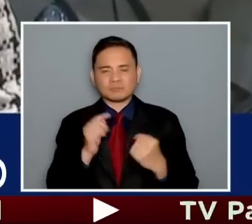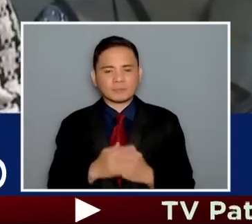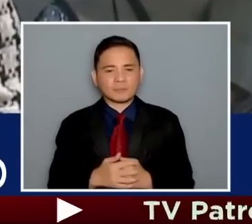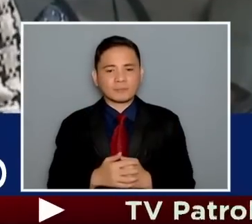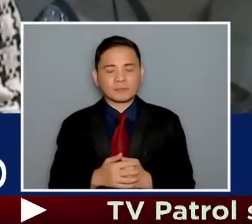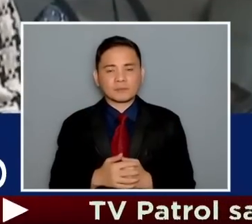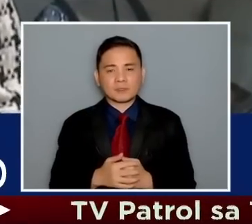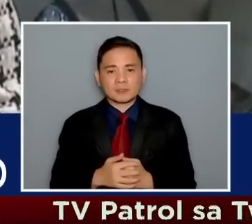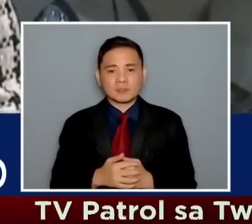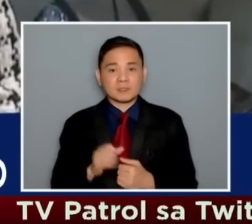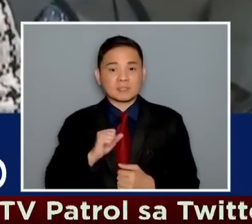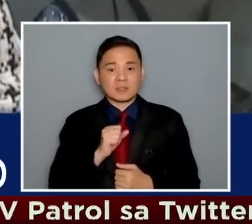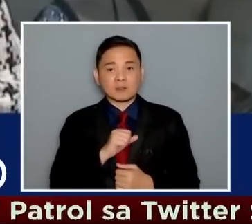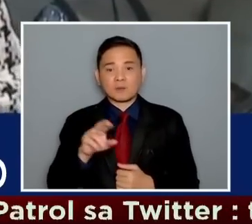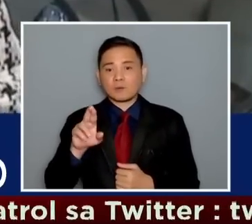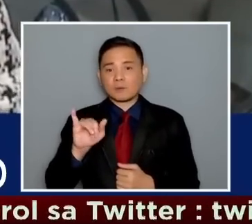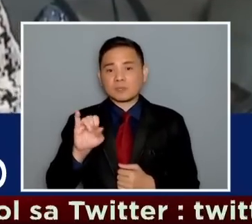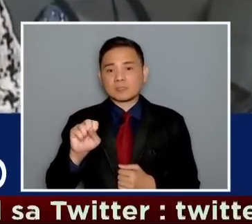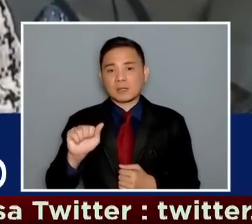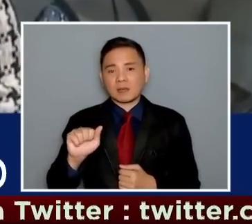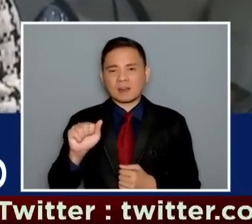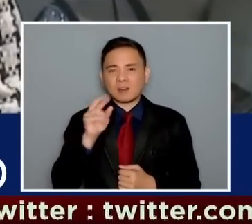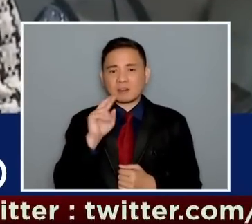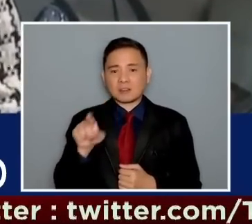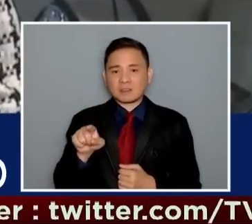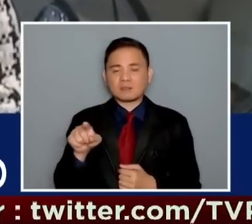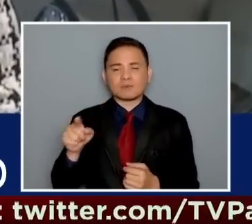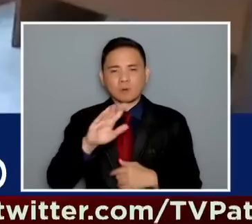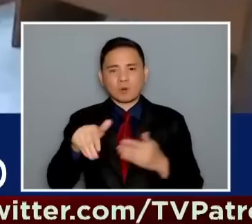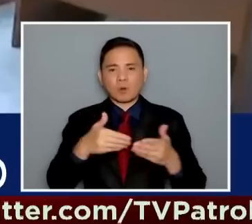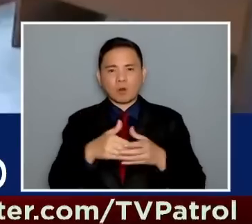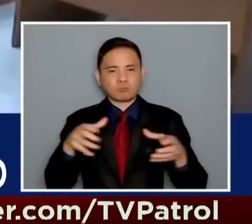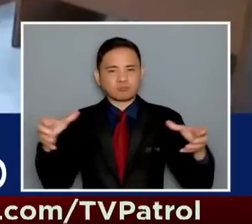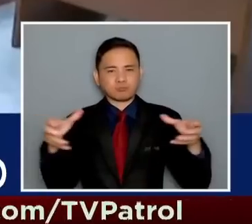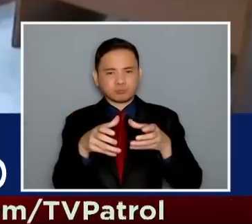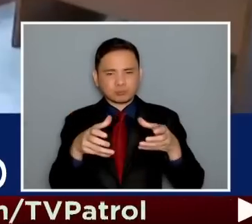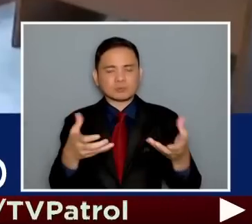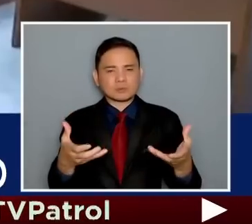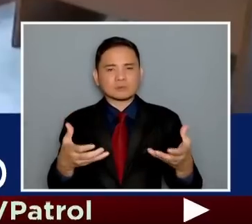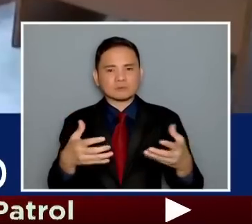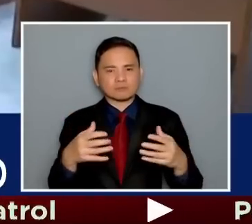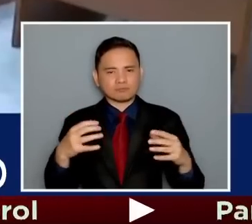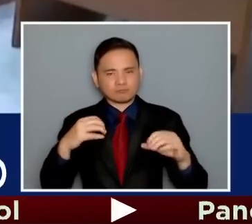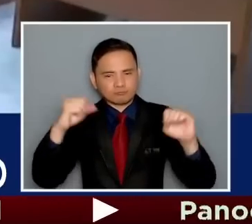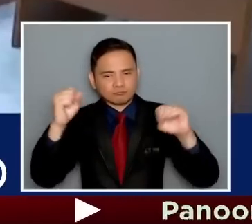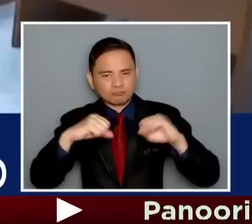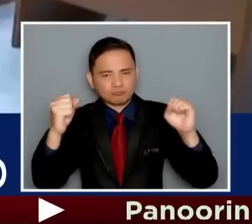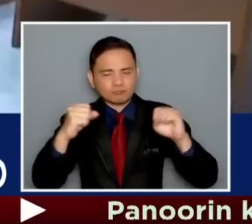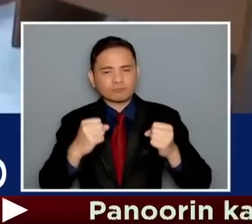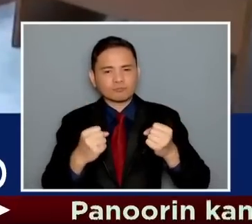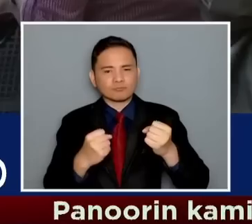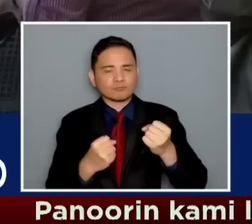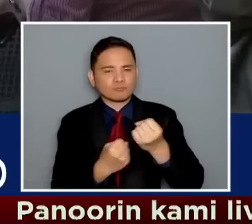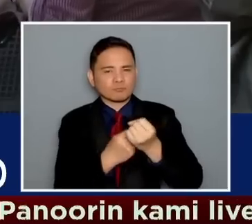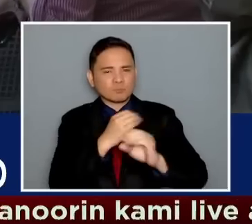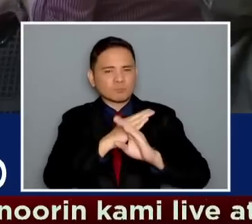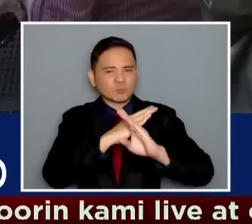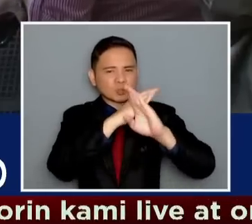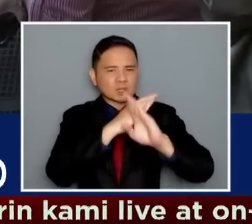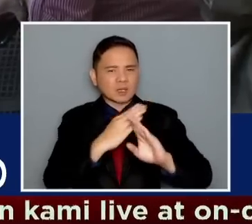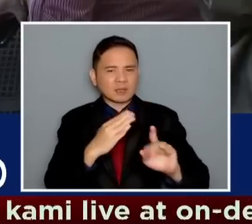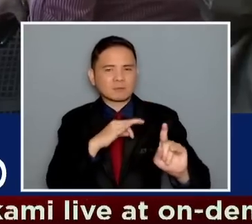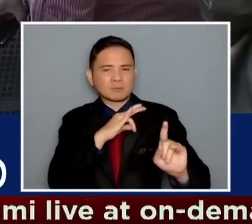Risa Ontiveros, nagkaisa ang mga senador na protektahan ng Senado bilang institusyong tagabantay ng interes ng bayan. In